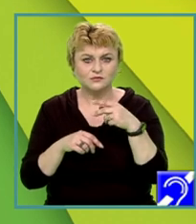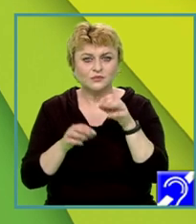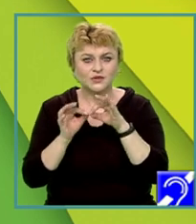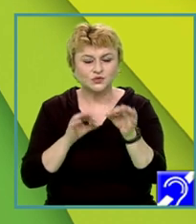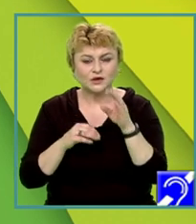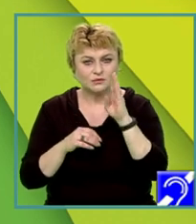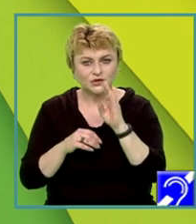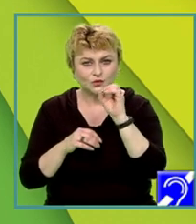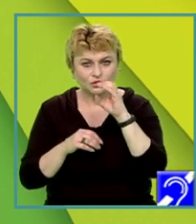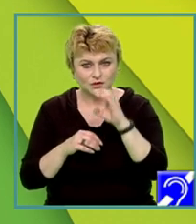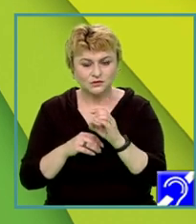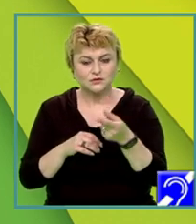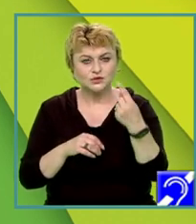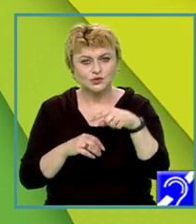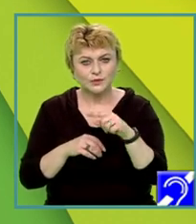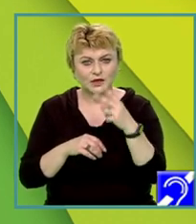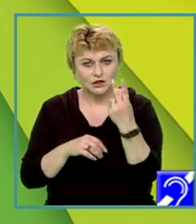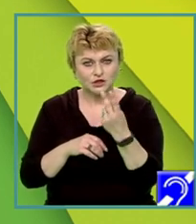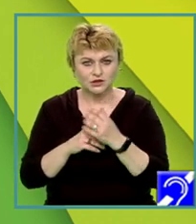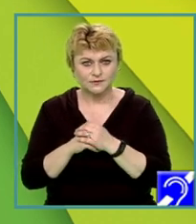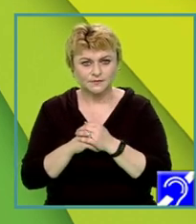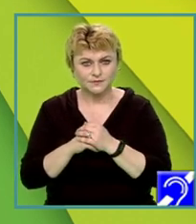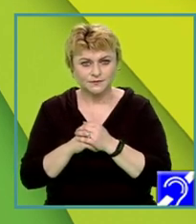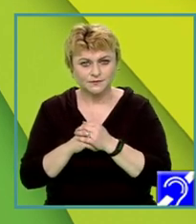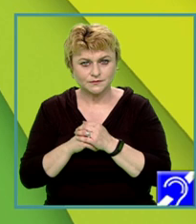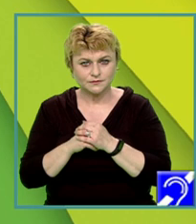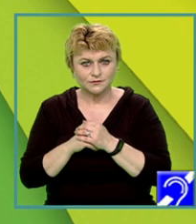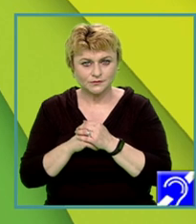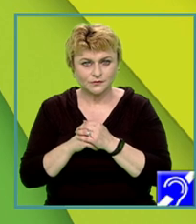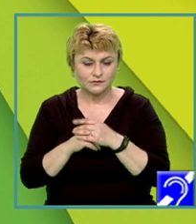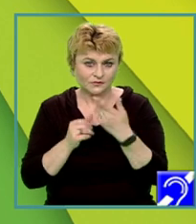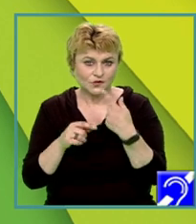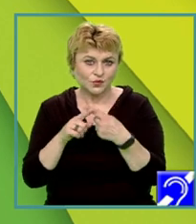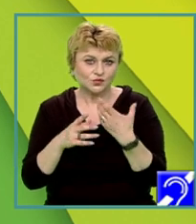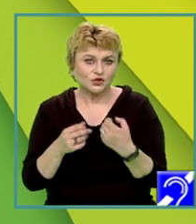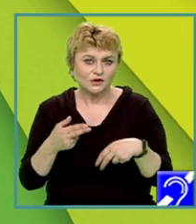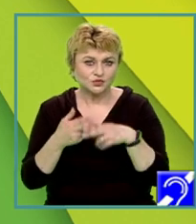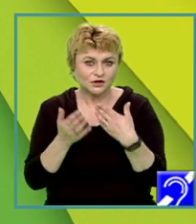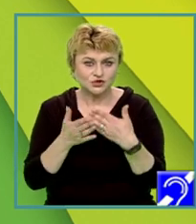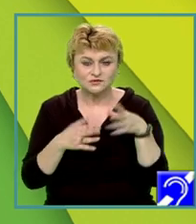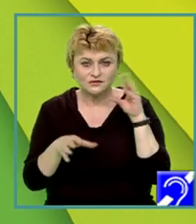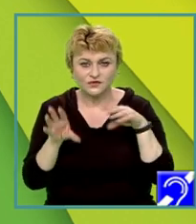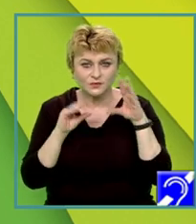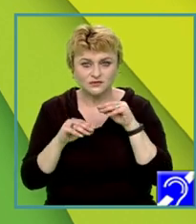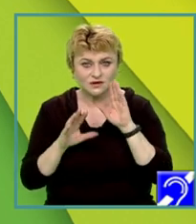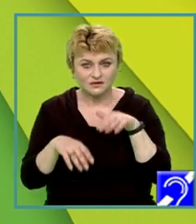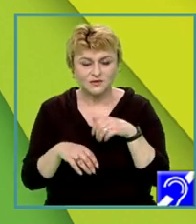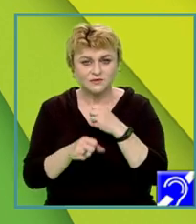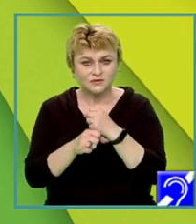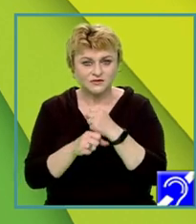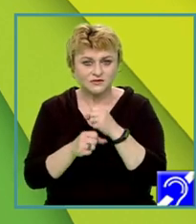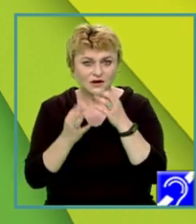supra 2 cu ce ne ajuta aceste informații avem De determinat măsura